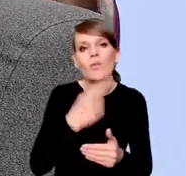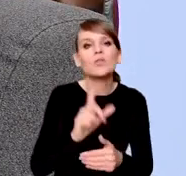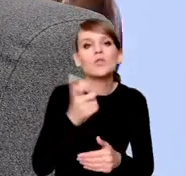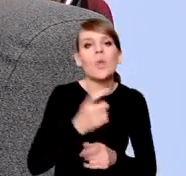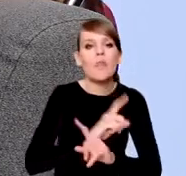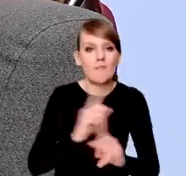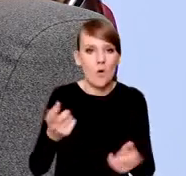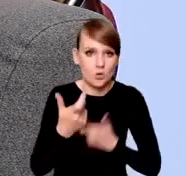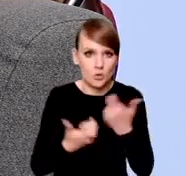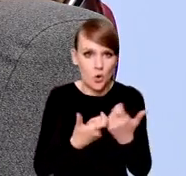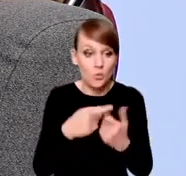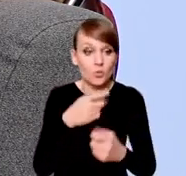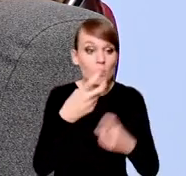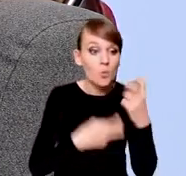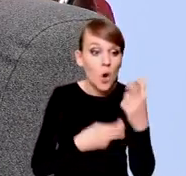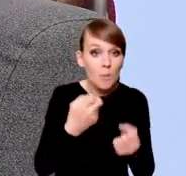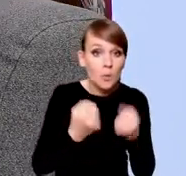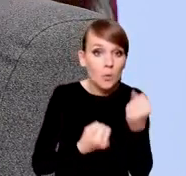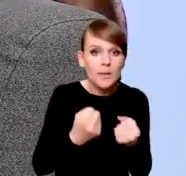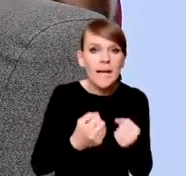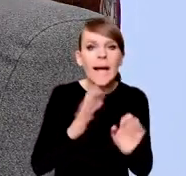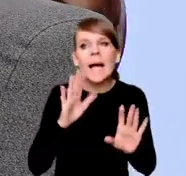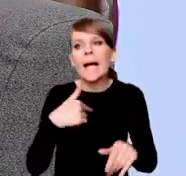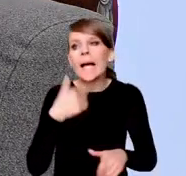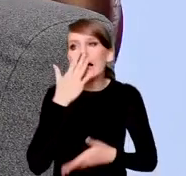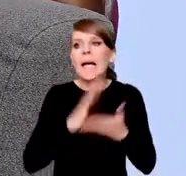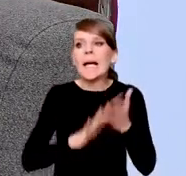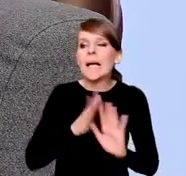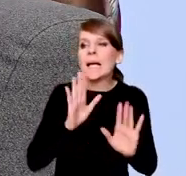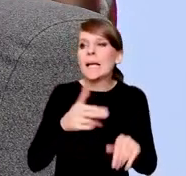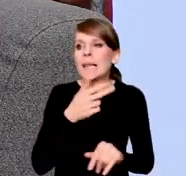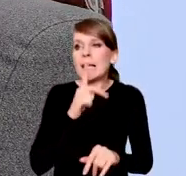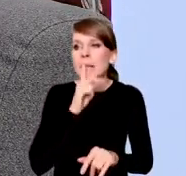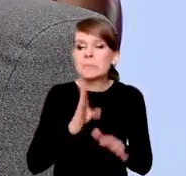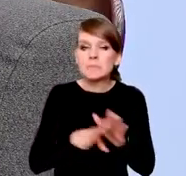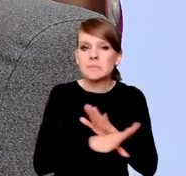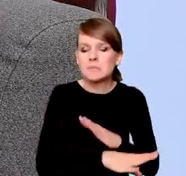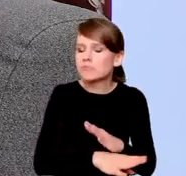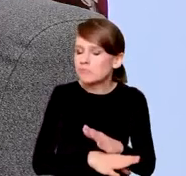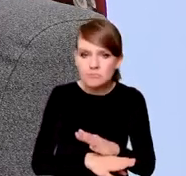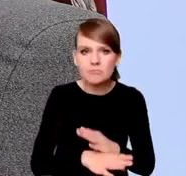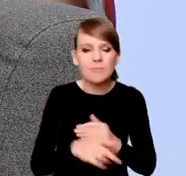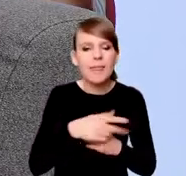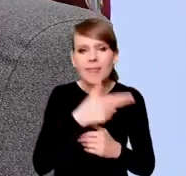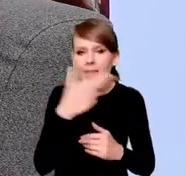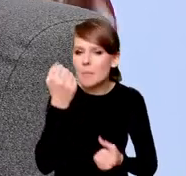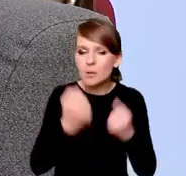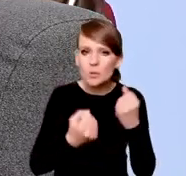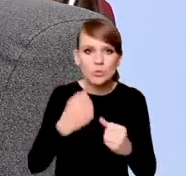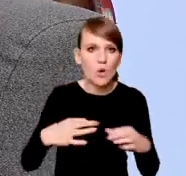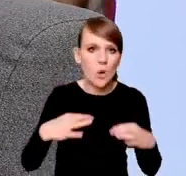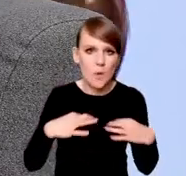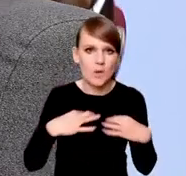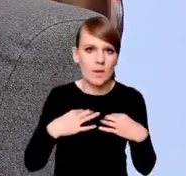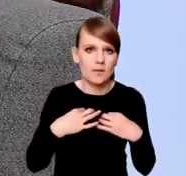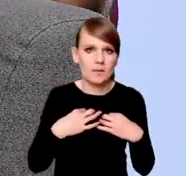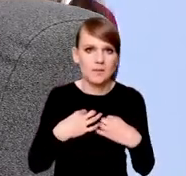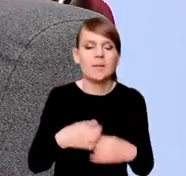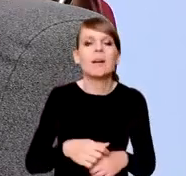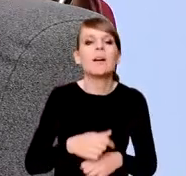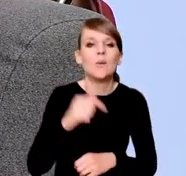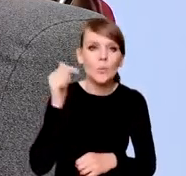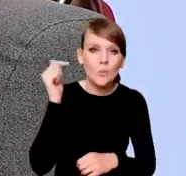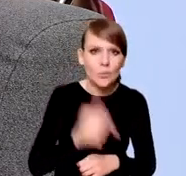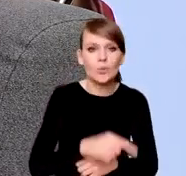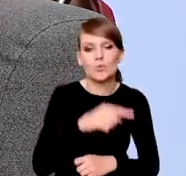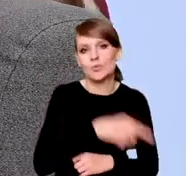nie można go zamieść pod dywan. Jakkolwiek on nie byłby trudnym, należy stanąć przed tym wyzwaniem i